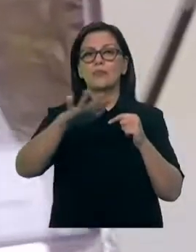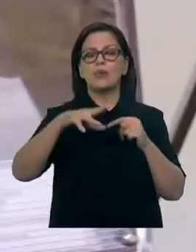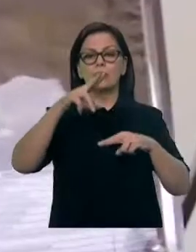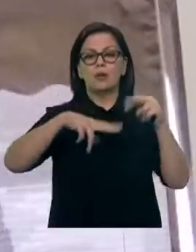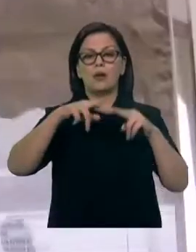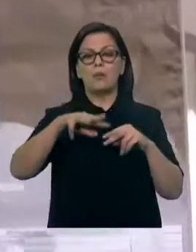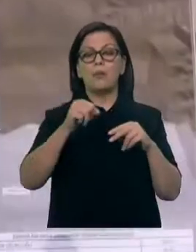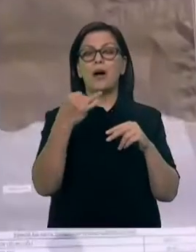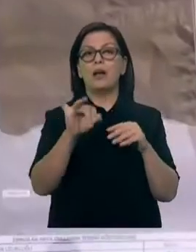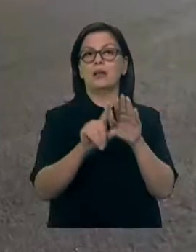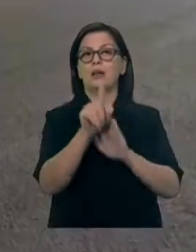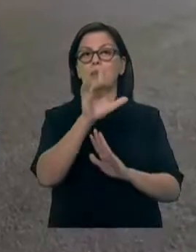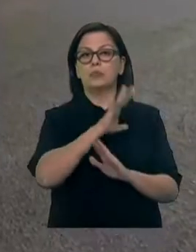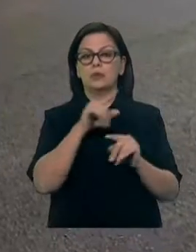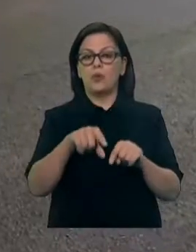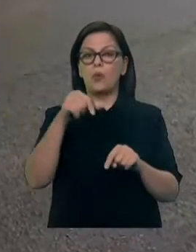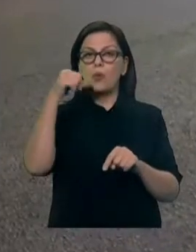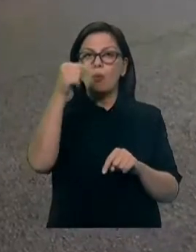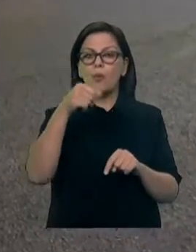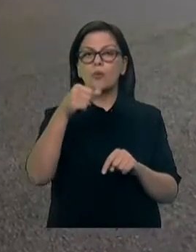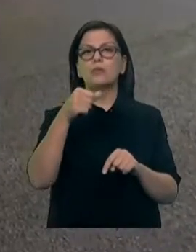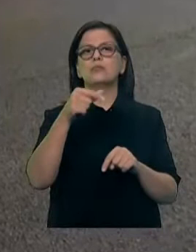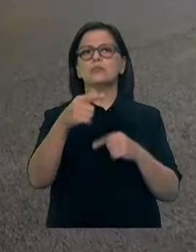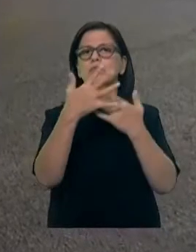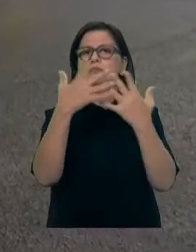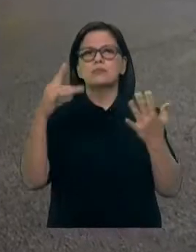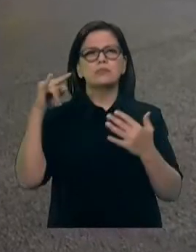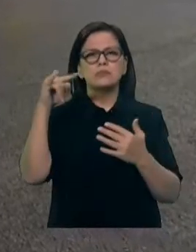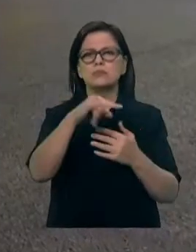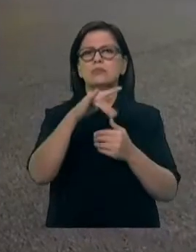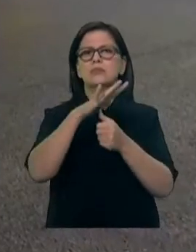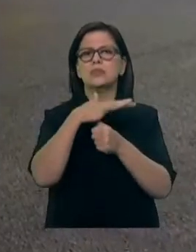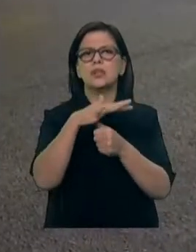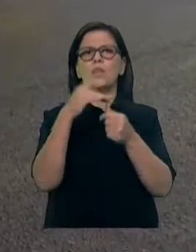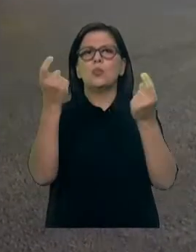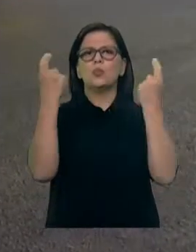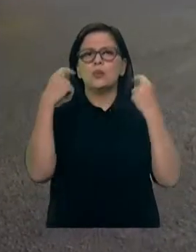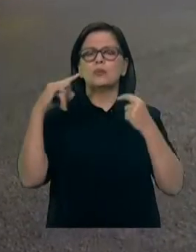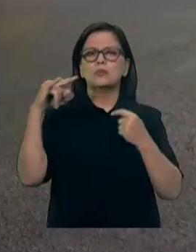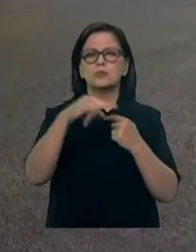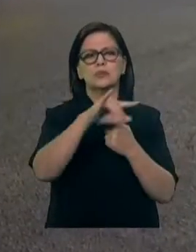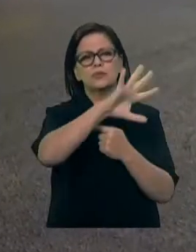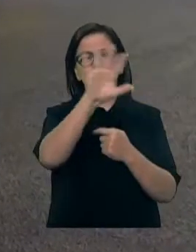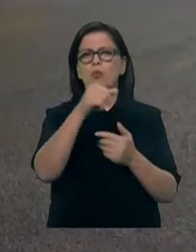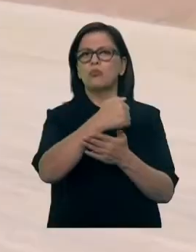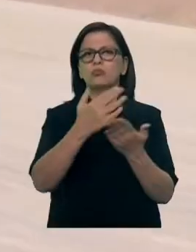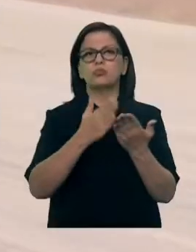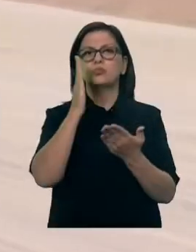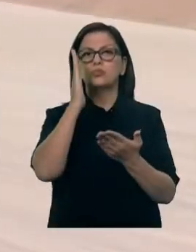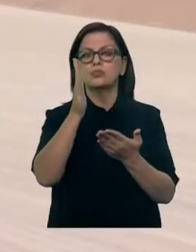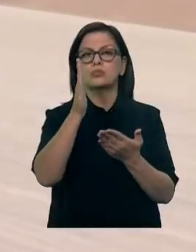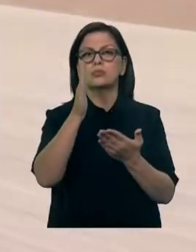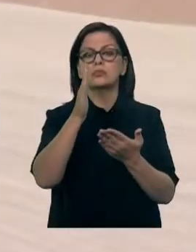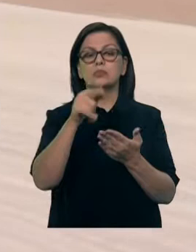may ayında başlanılıb. Havalimanı bütün növ təyyarələri, o cümlədən ağır yük təyyarələrini qəbul etmək imkanına malik olacaq.